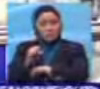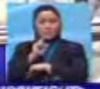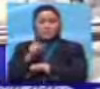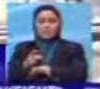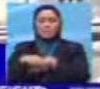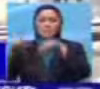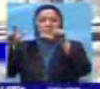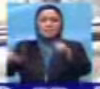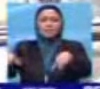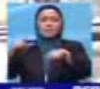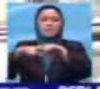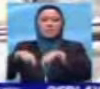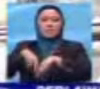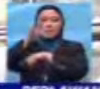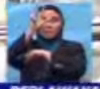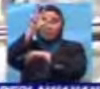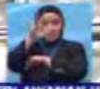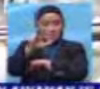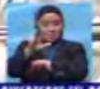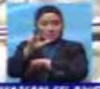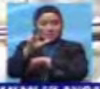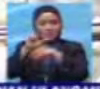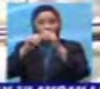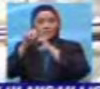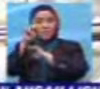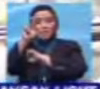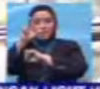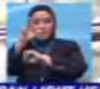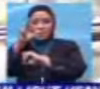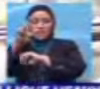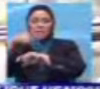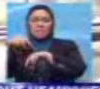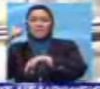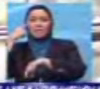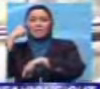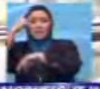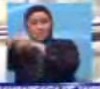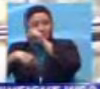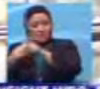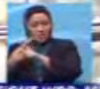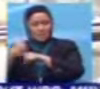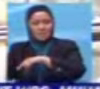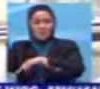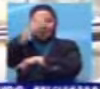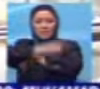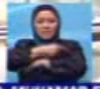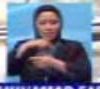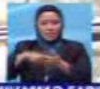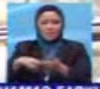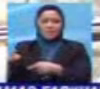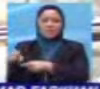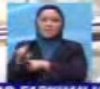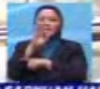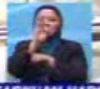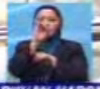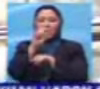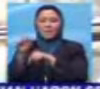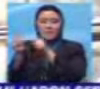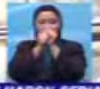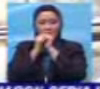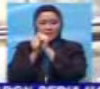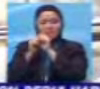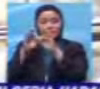calon teratas anugerah Puskas 2016. Hari ini, Faiz Subri bersama keluarga berlepas ke Zurich